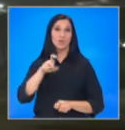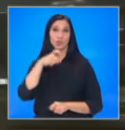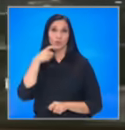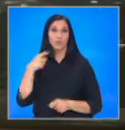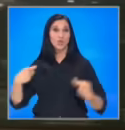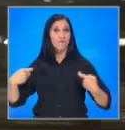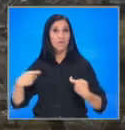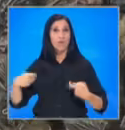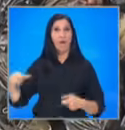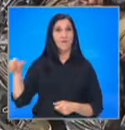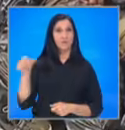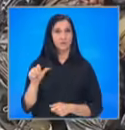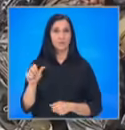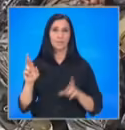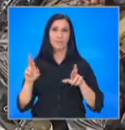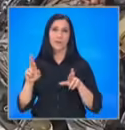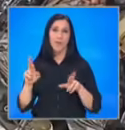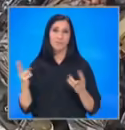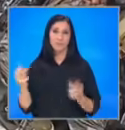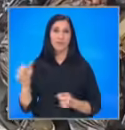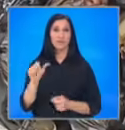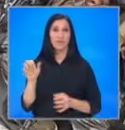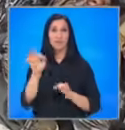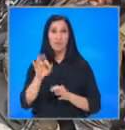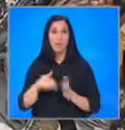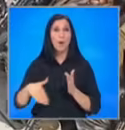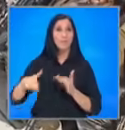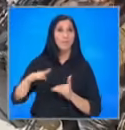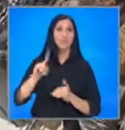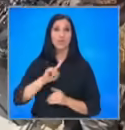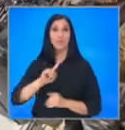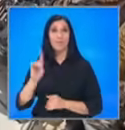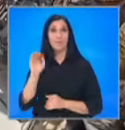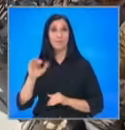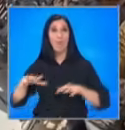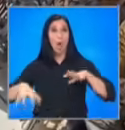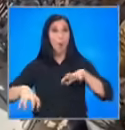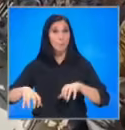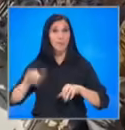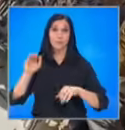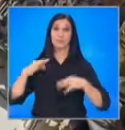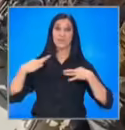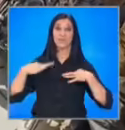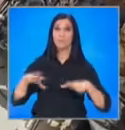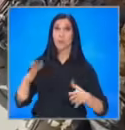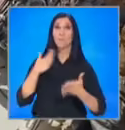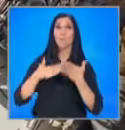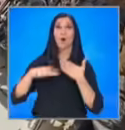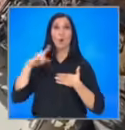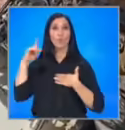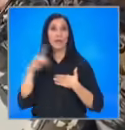Афганистан. Надявам се Афганистан никога повече да не бъде окупиран и да бъде свободен, благоденстващ и дом